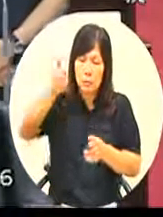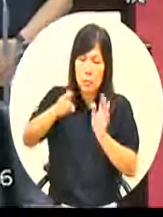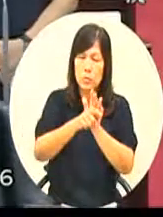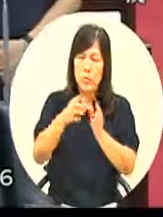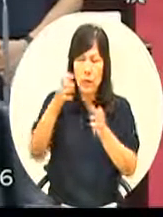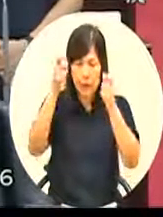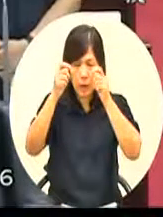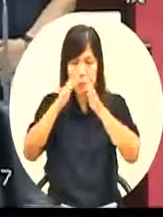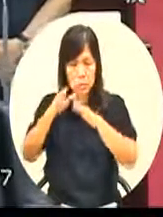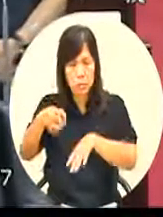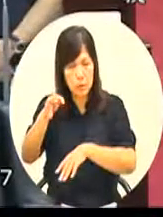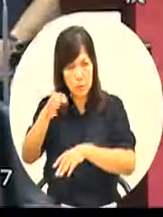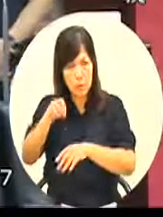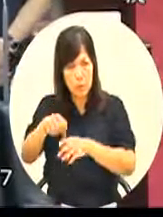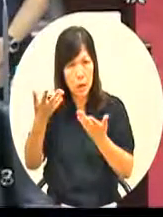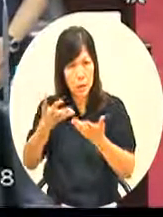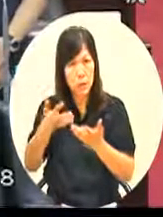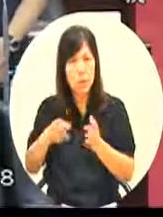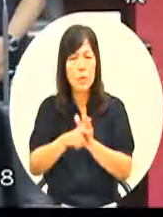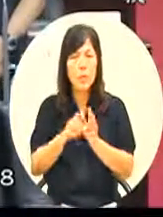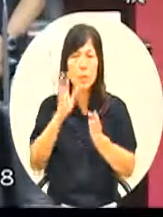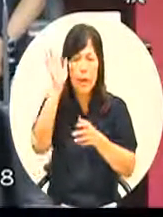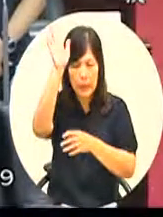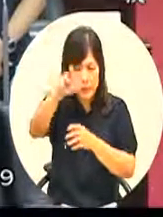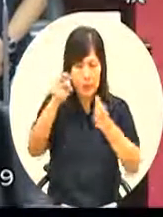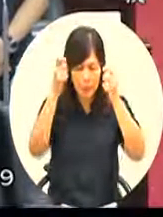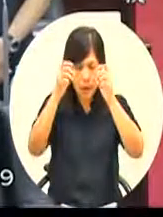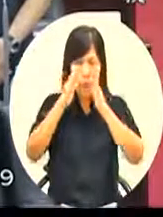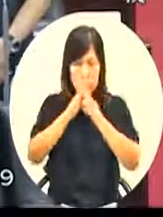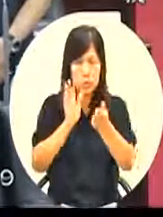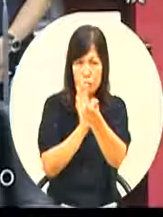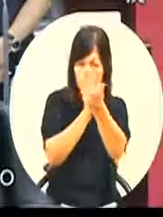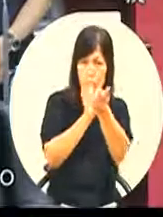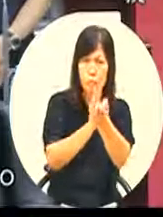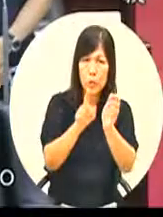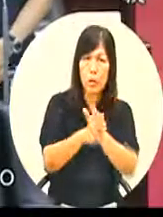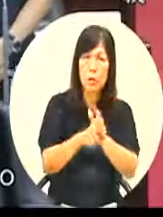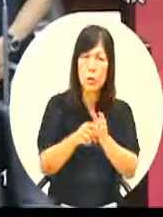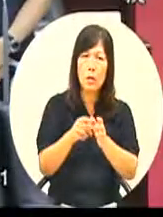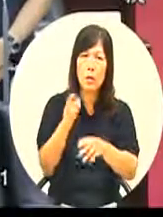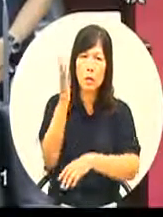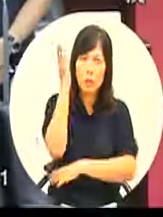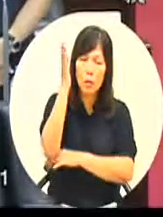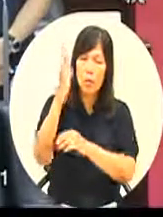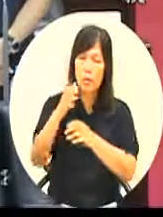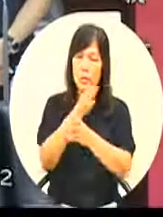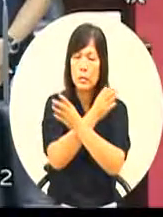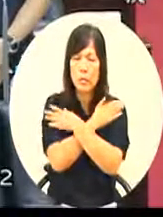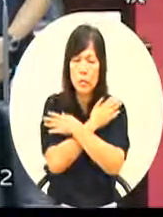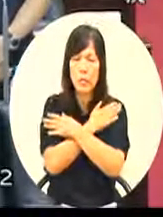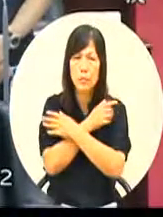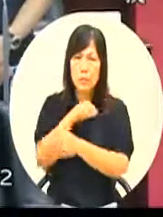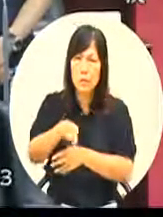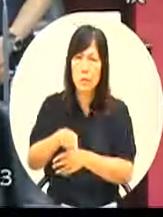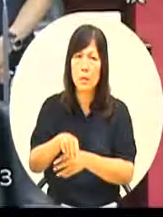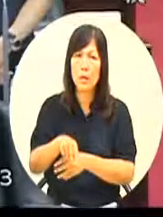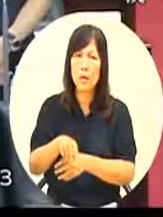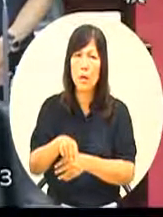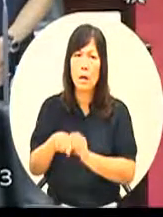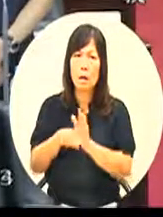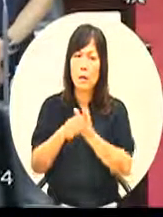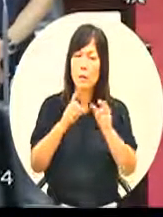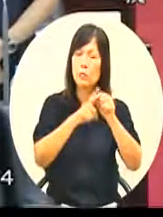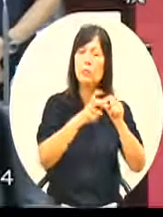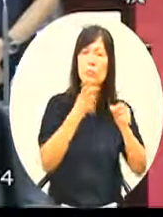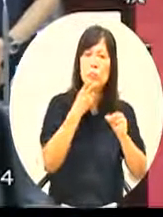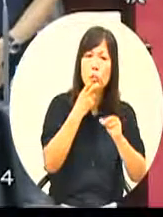员是这样子的状况的时候，未来高雄市在推动这个所谓的 公立的幼儿园的这个部分上，是要与中